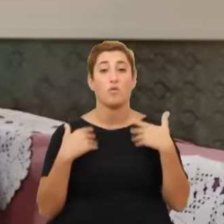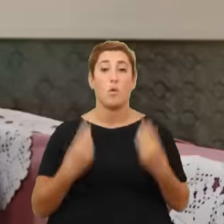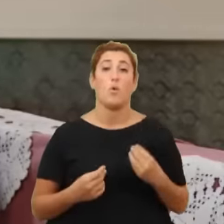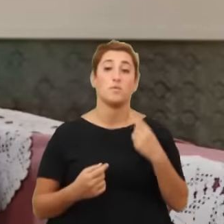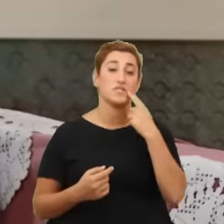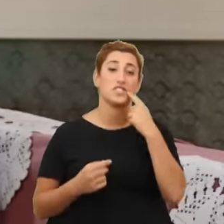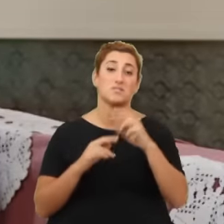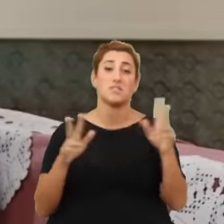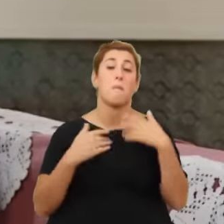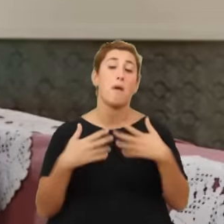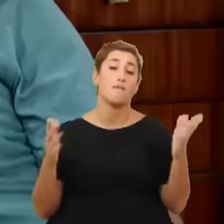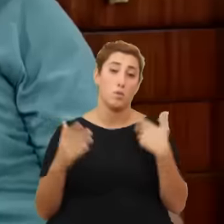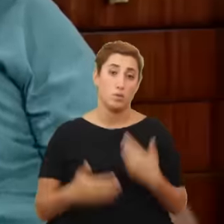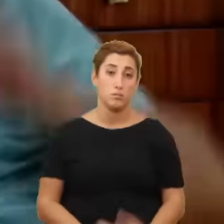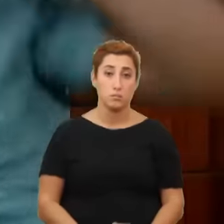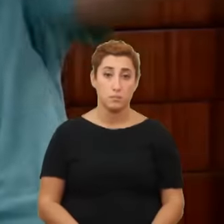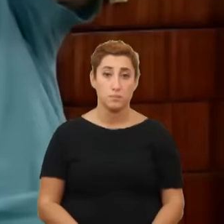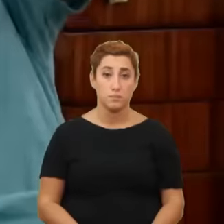yani. Dişlerim gitti, mahvoldum.